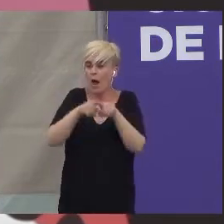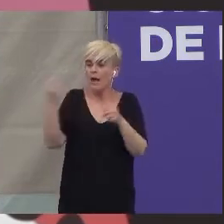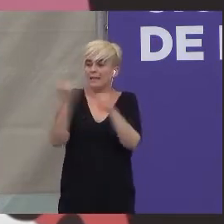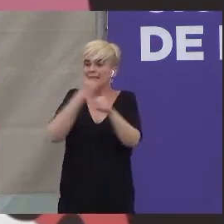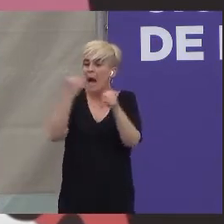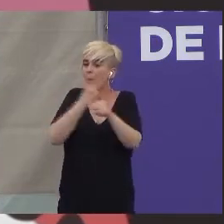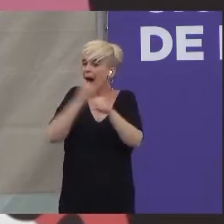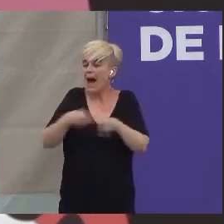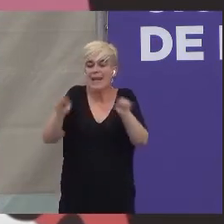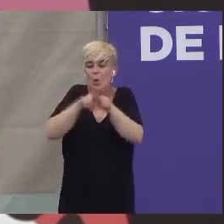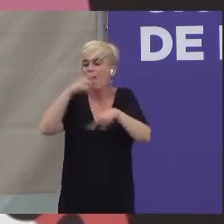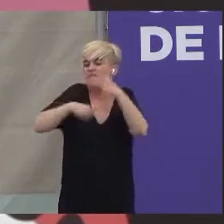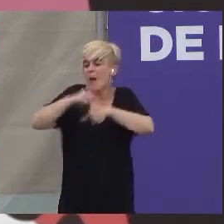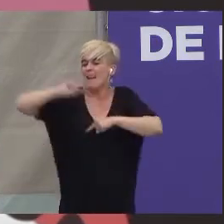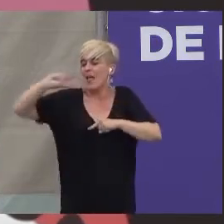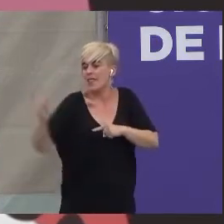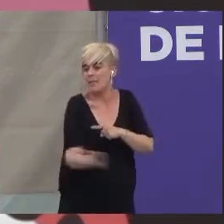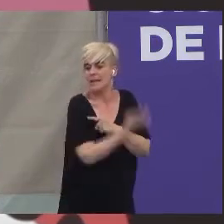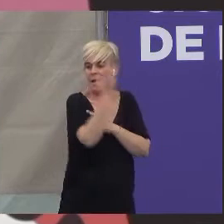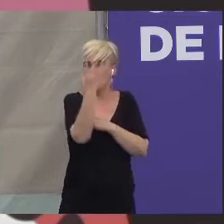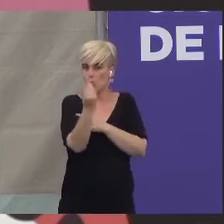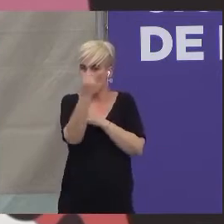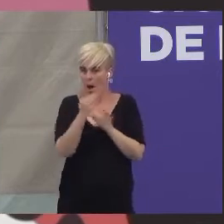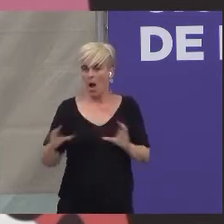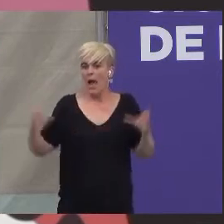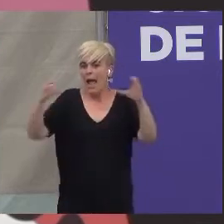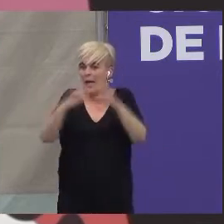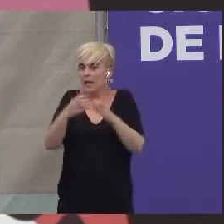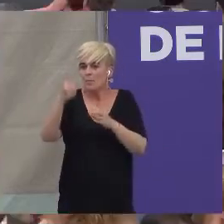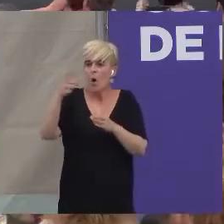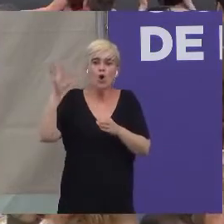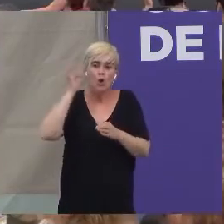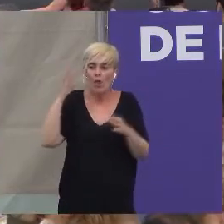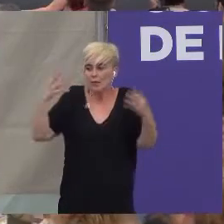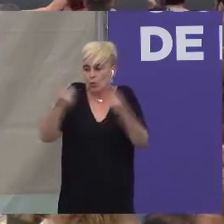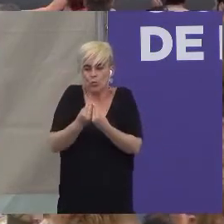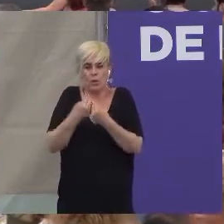família diversa i plural, en equip, totes juntes.